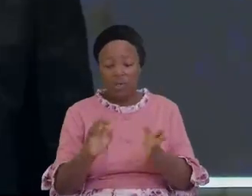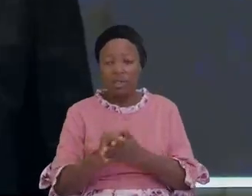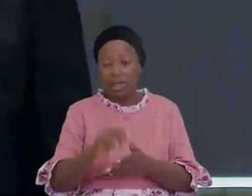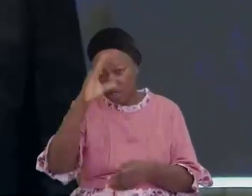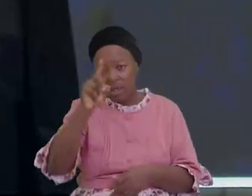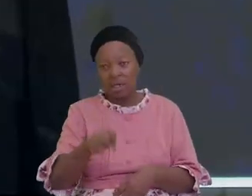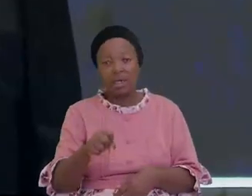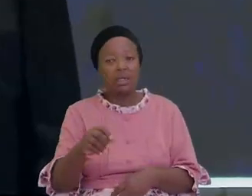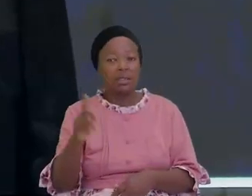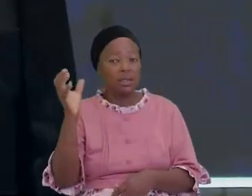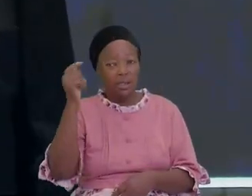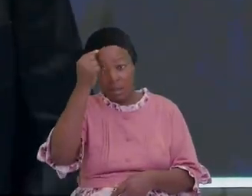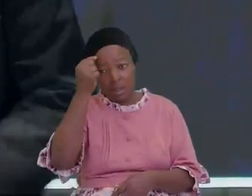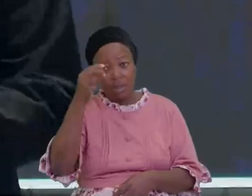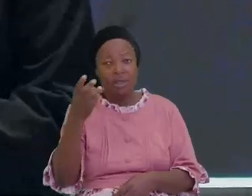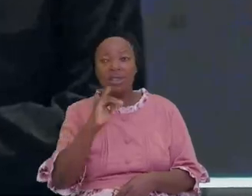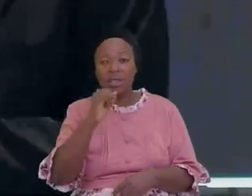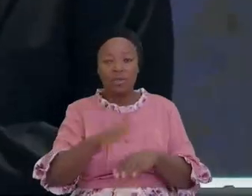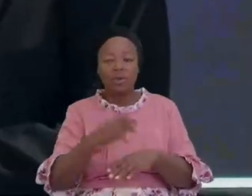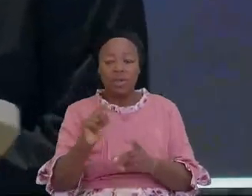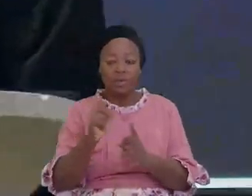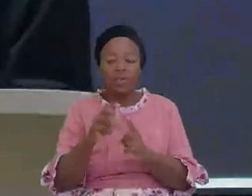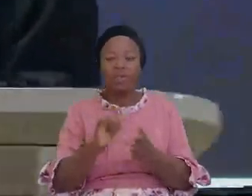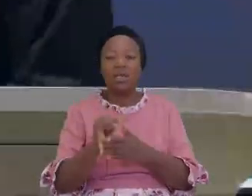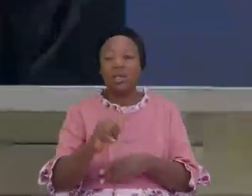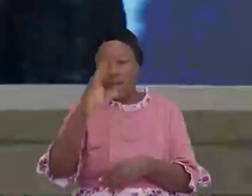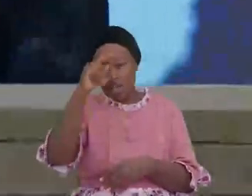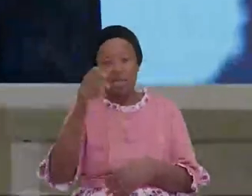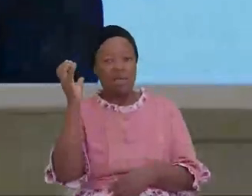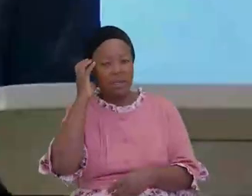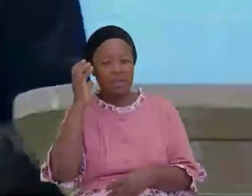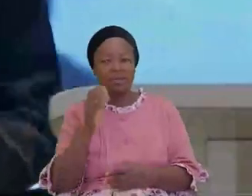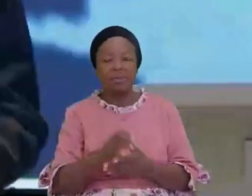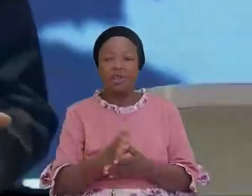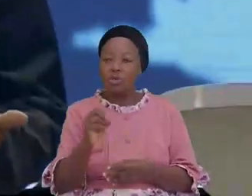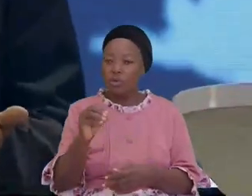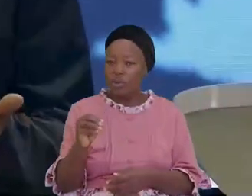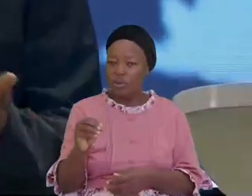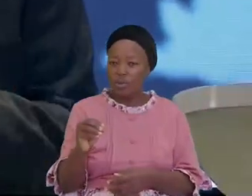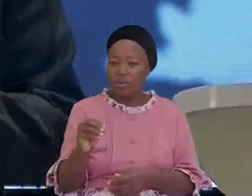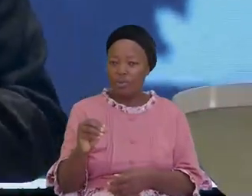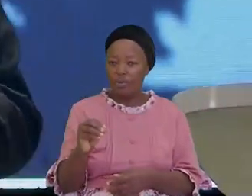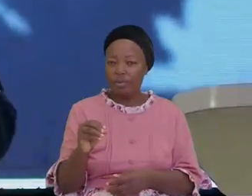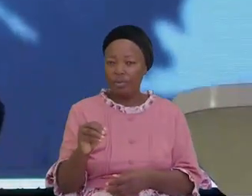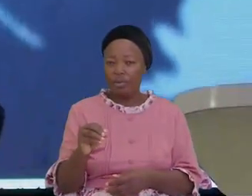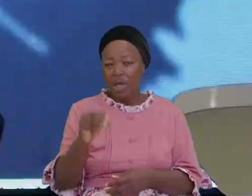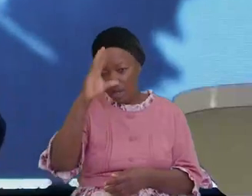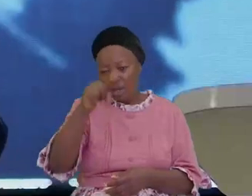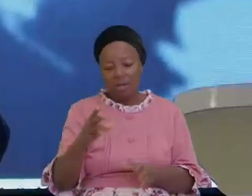Et la seule manière de penser ou de réfléchir, c'est sur les messages que j'ai entendus. Alors nous sommes arrivés